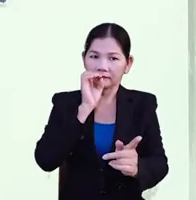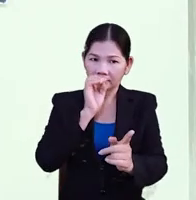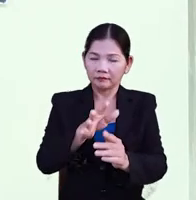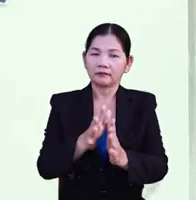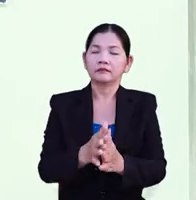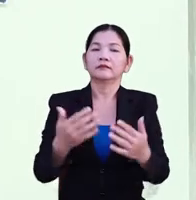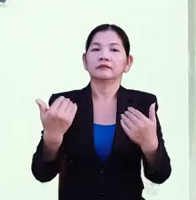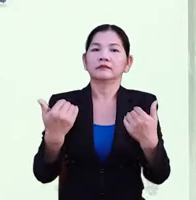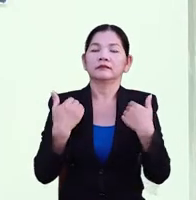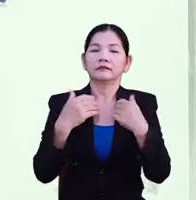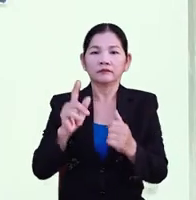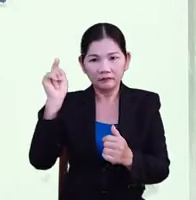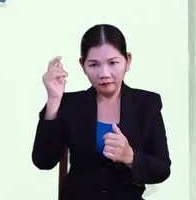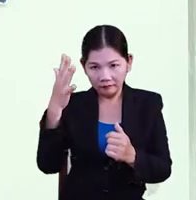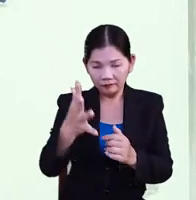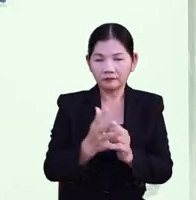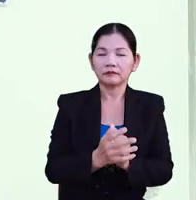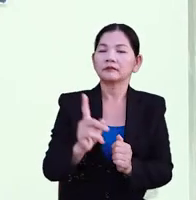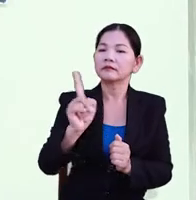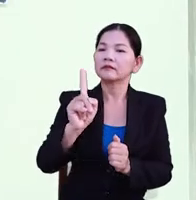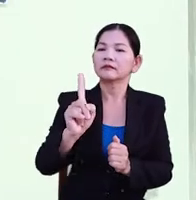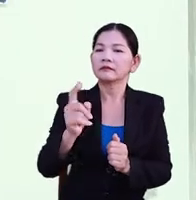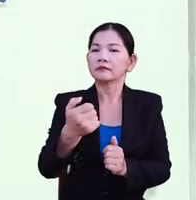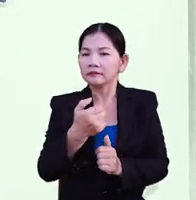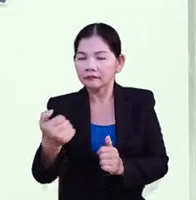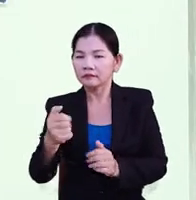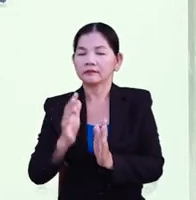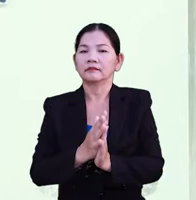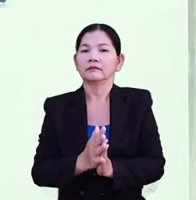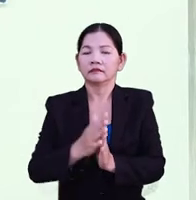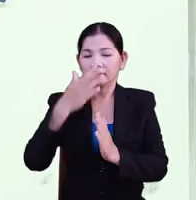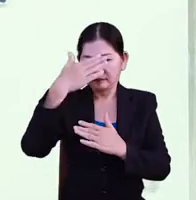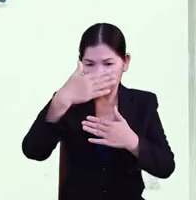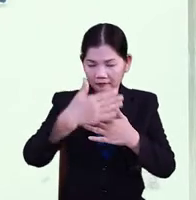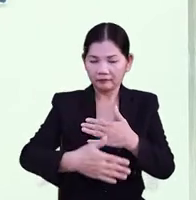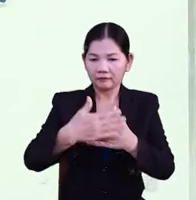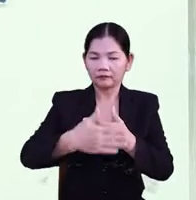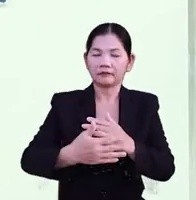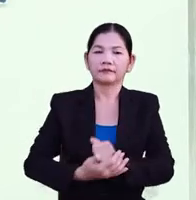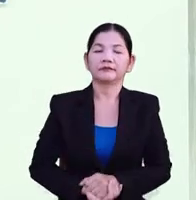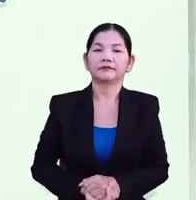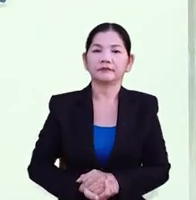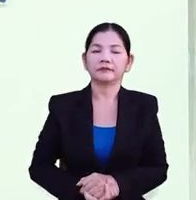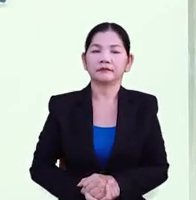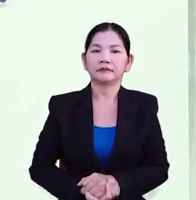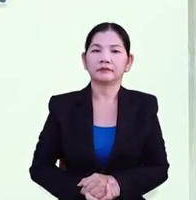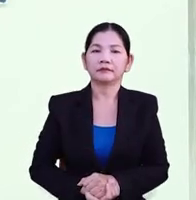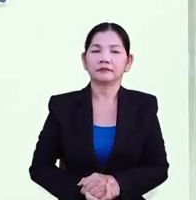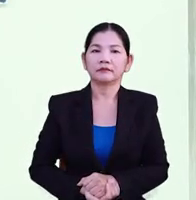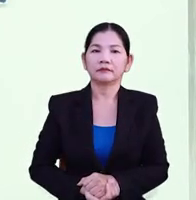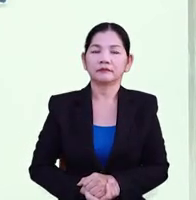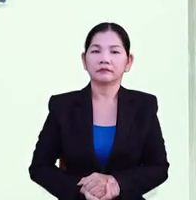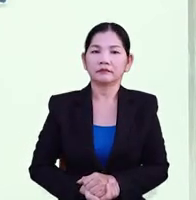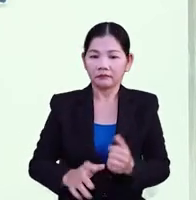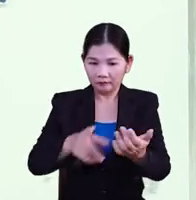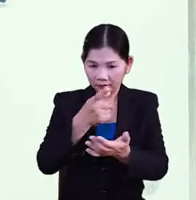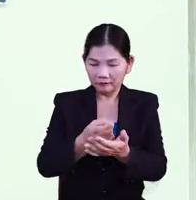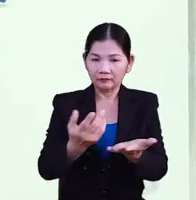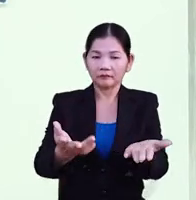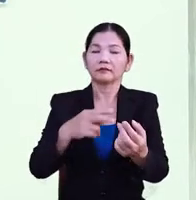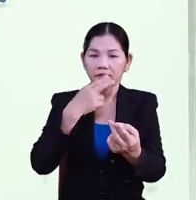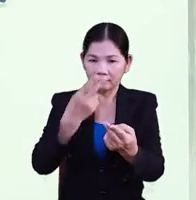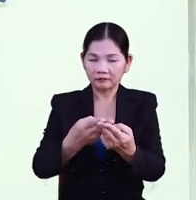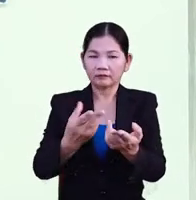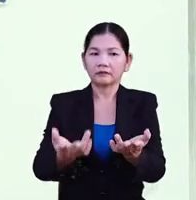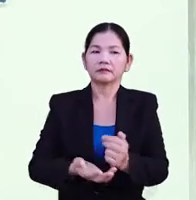តារូបចាមួយណាដែលនៅមុខចាតោះចូលរួមឆ្លើយប្រាប់អ្នកគ្រូទាំង